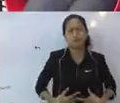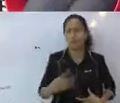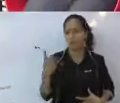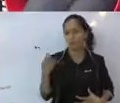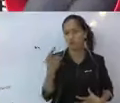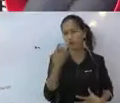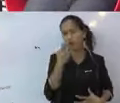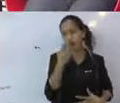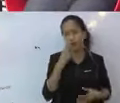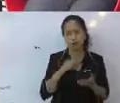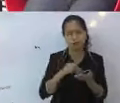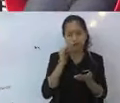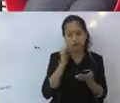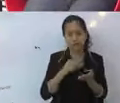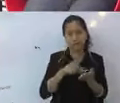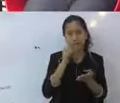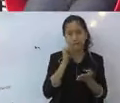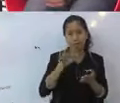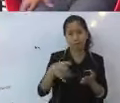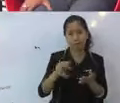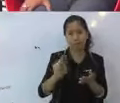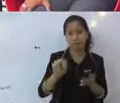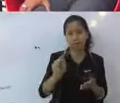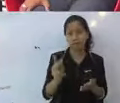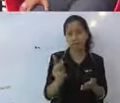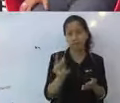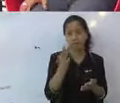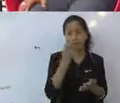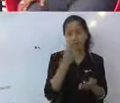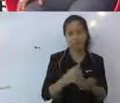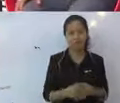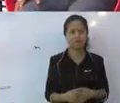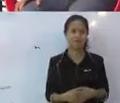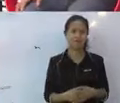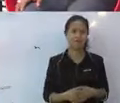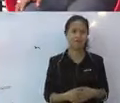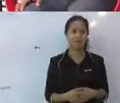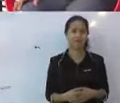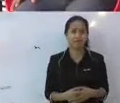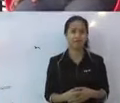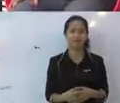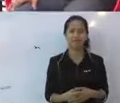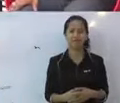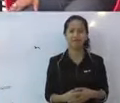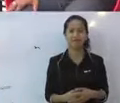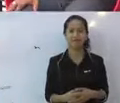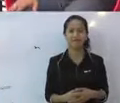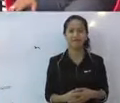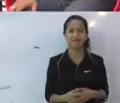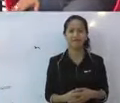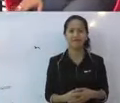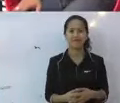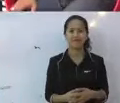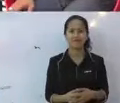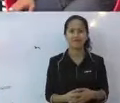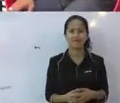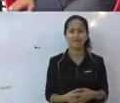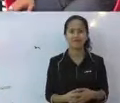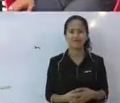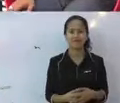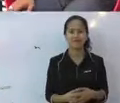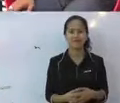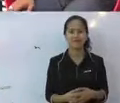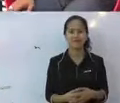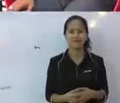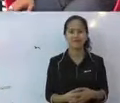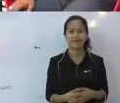pala. Chichirya. Oo. Yun, pero pag... mga kwek-kwek. Nakakasampo. Oo. Bakit kaya ganun? Hindi ko talaga lubos rin